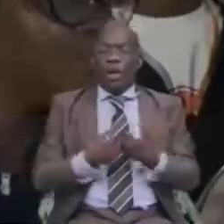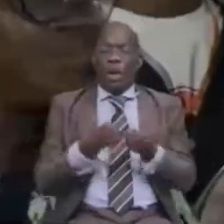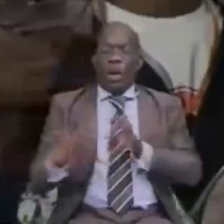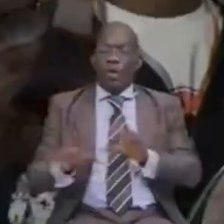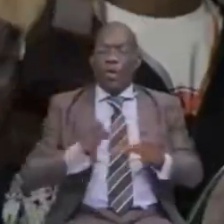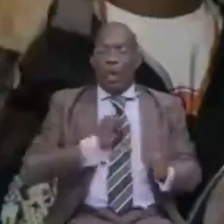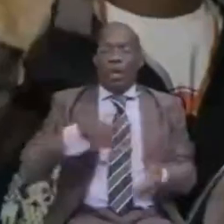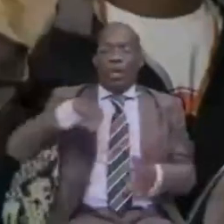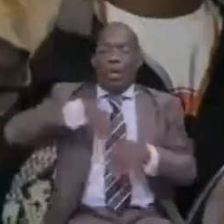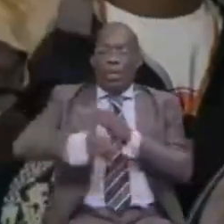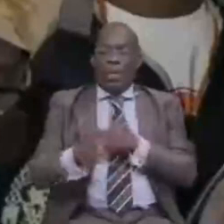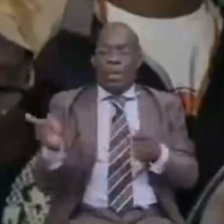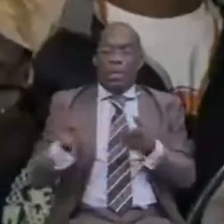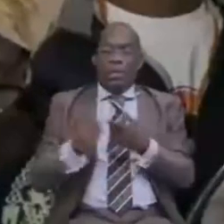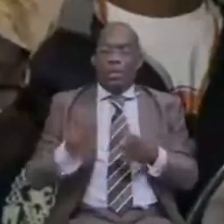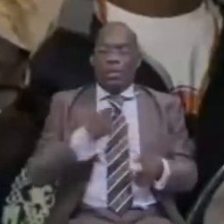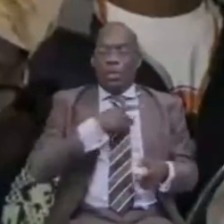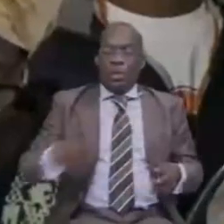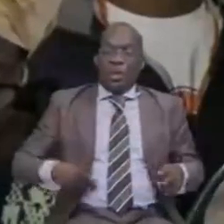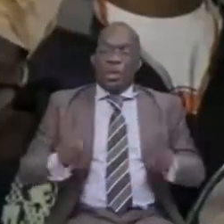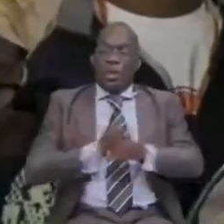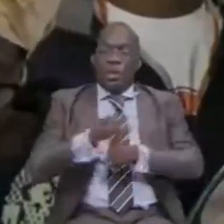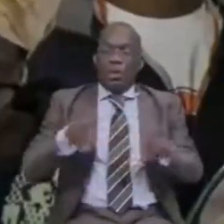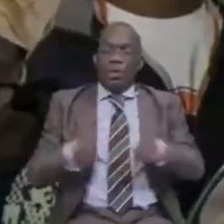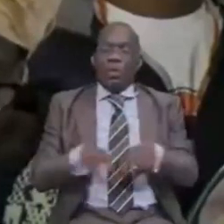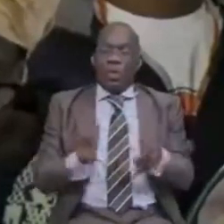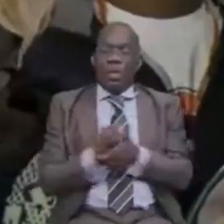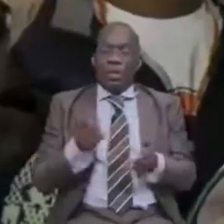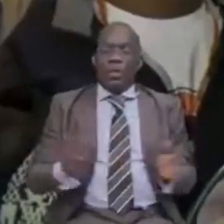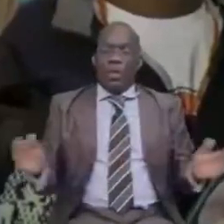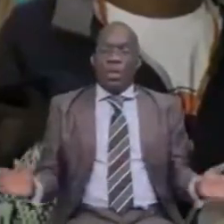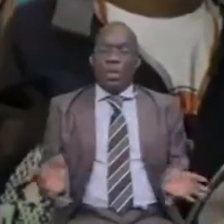royaume? Afin que l'édification,